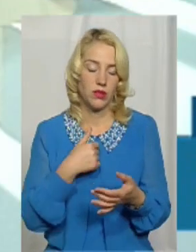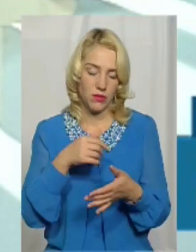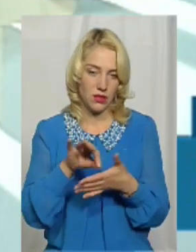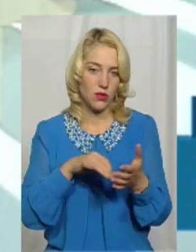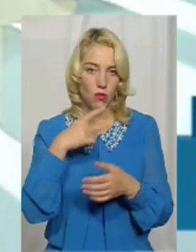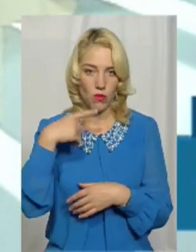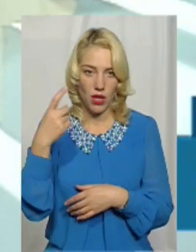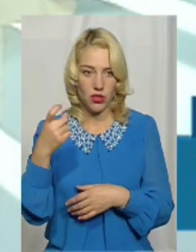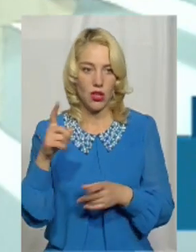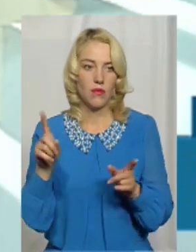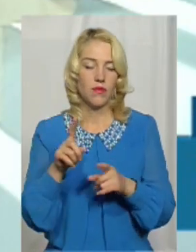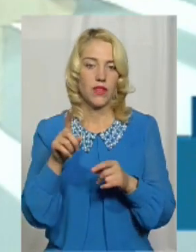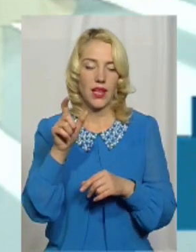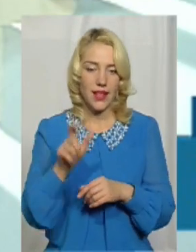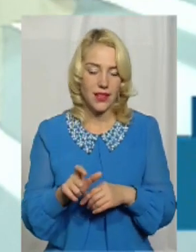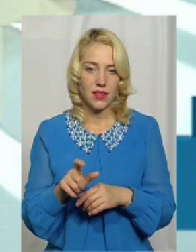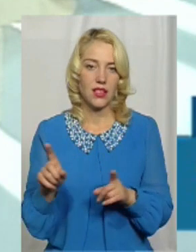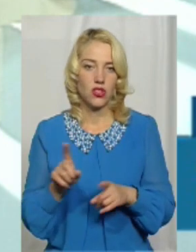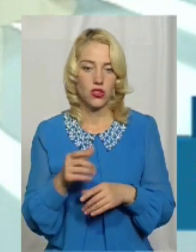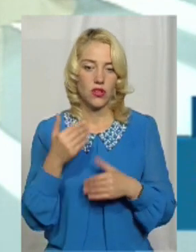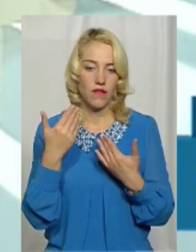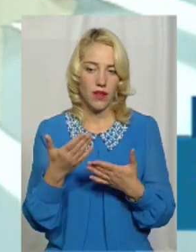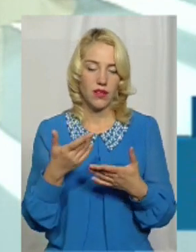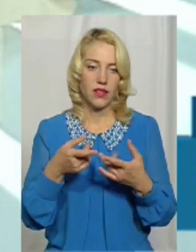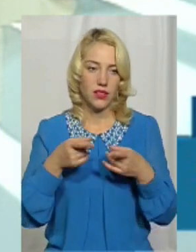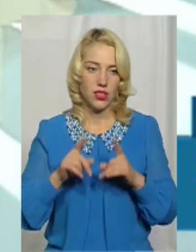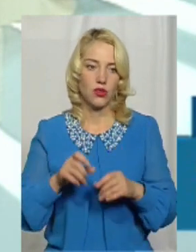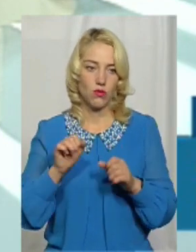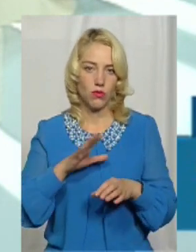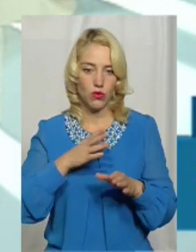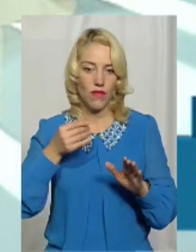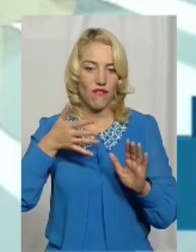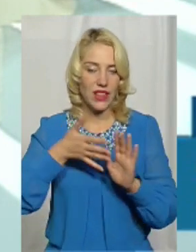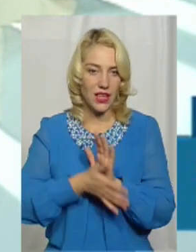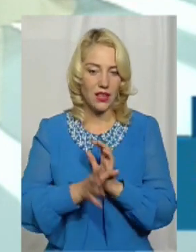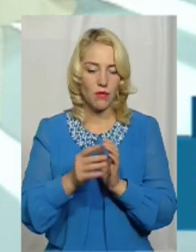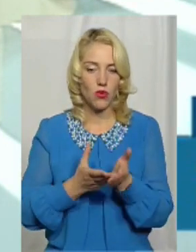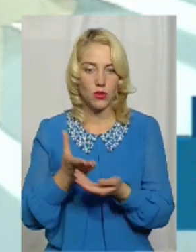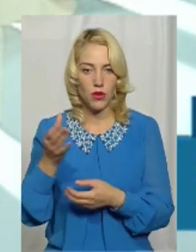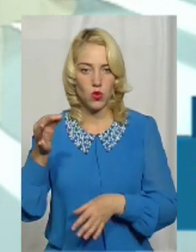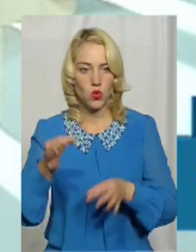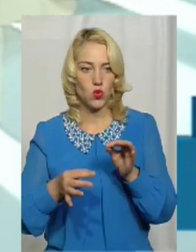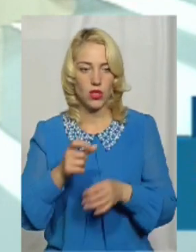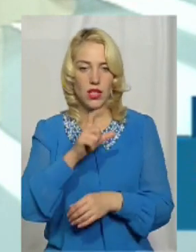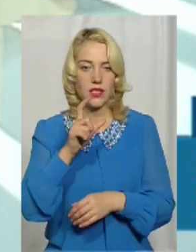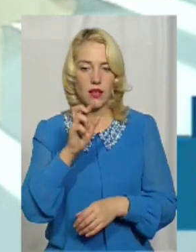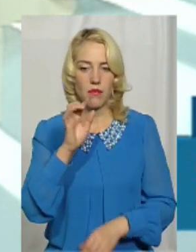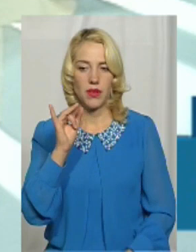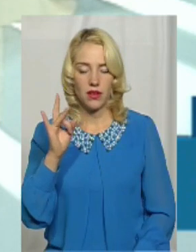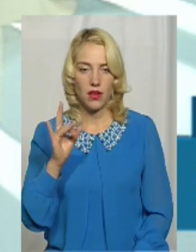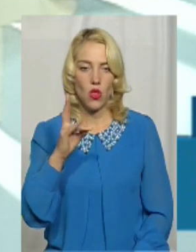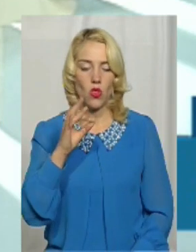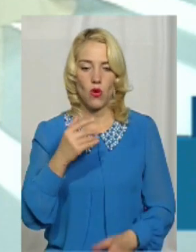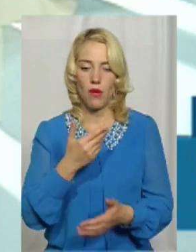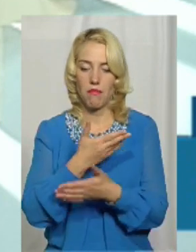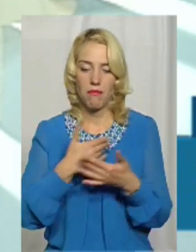зразу попереджаємо клієнта, що вам дійсно ви можете понести витрати по сплаті судового збору, але ми